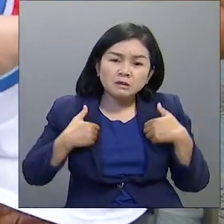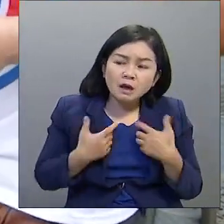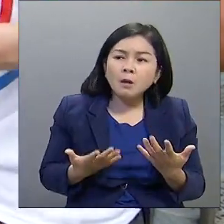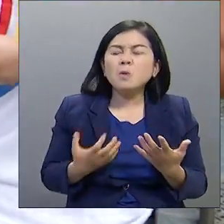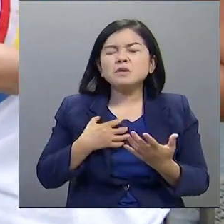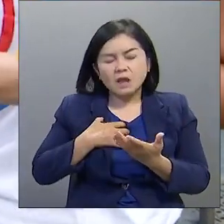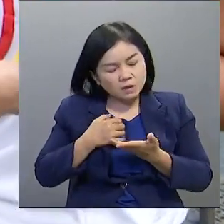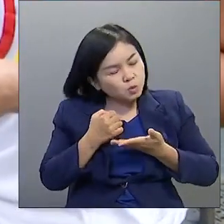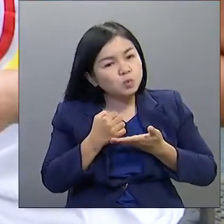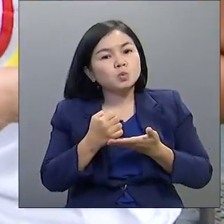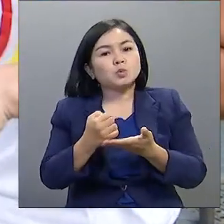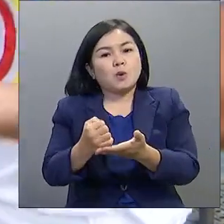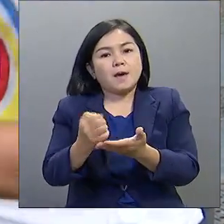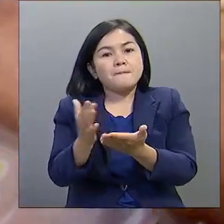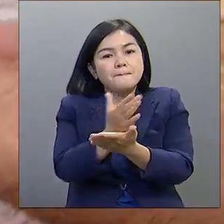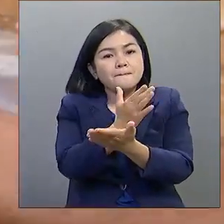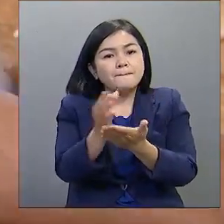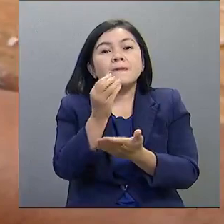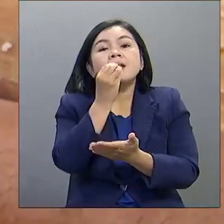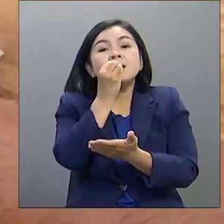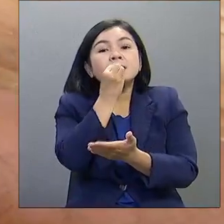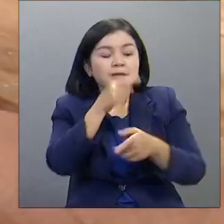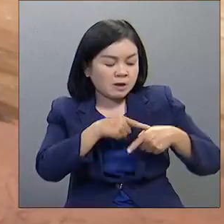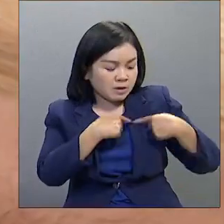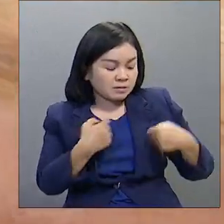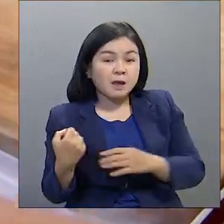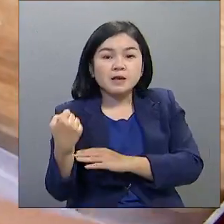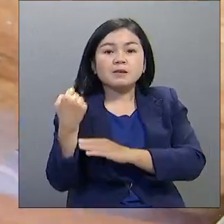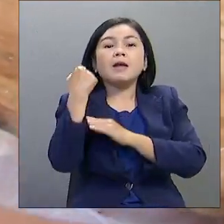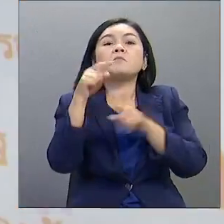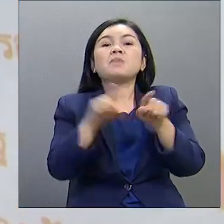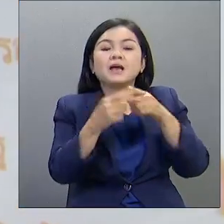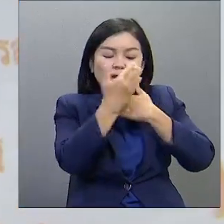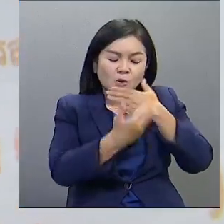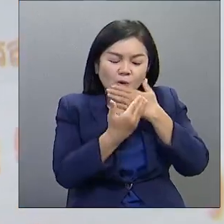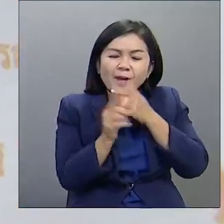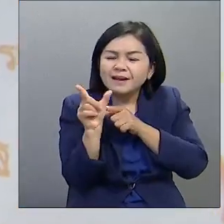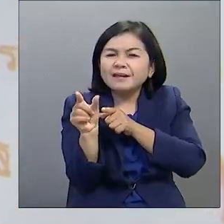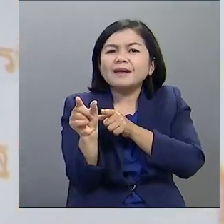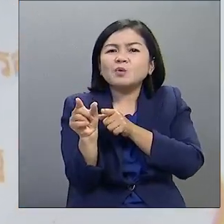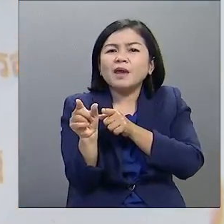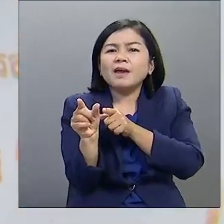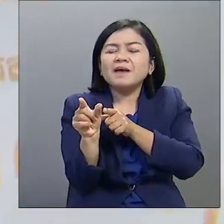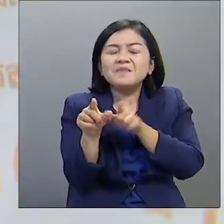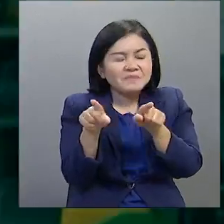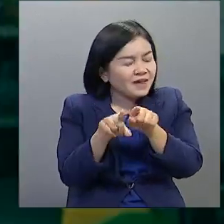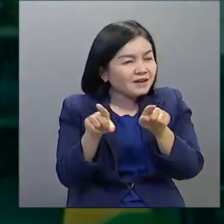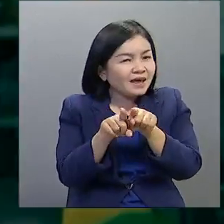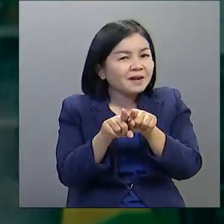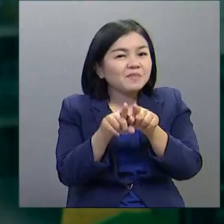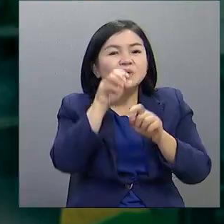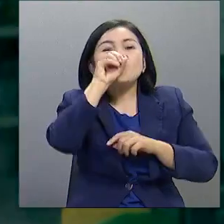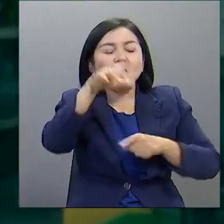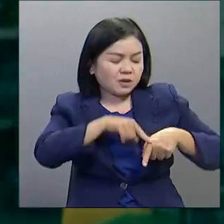ากจะแบ่งปันสิ่งนี้เพื่อให้เป็นกำลังใจใช้ขนมปังชิ้นเล็กๆนี ้ เป็นตัวสื่อของก